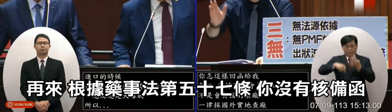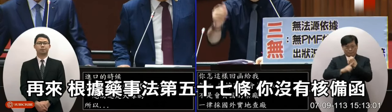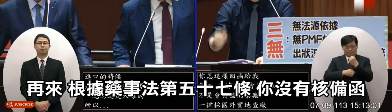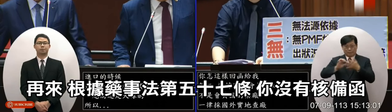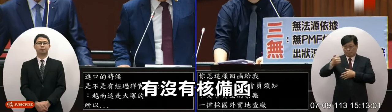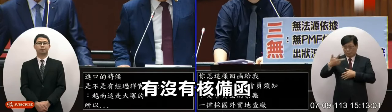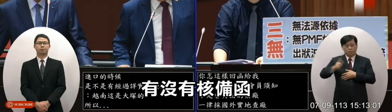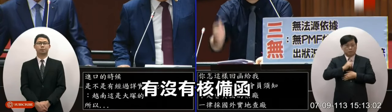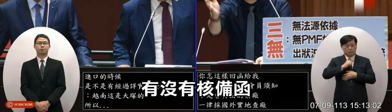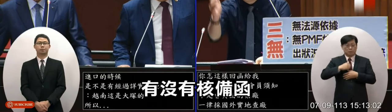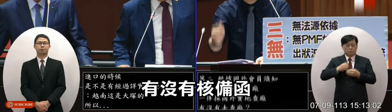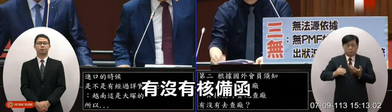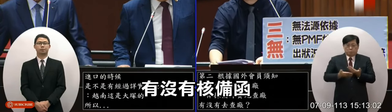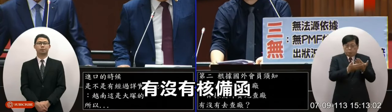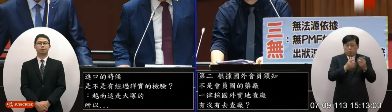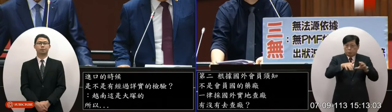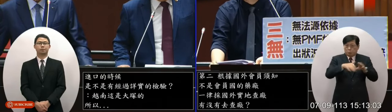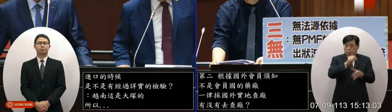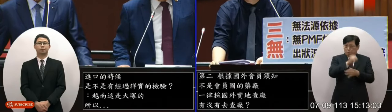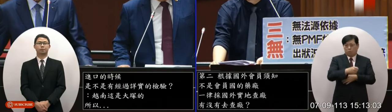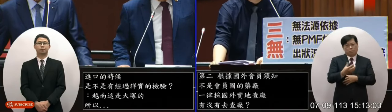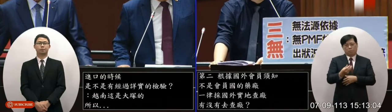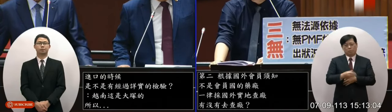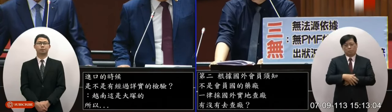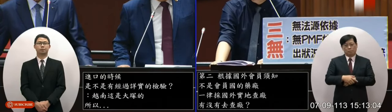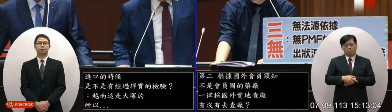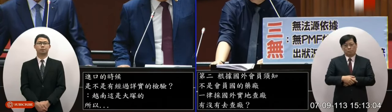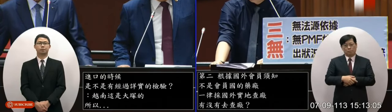你没有核备函，有没有核备函？